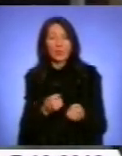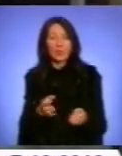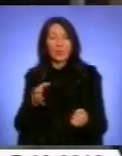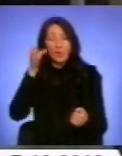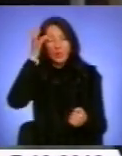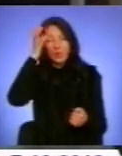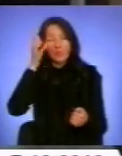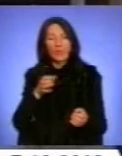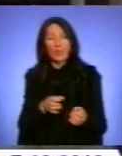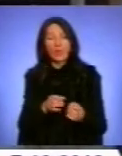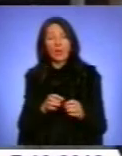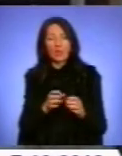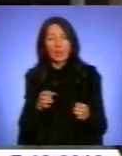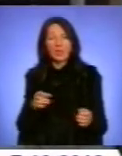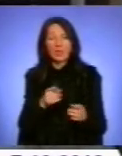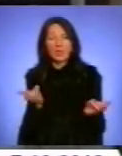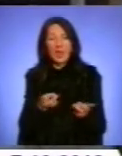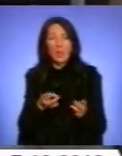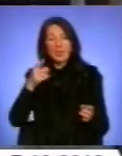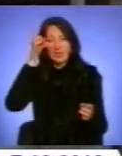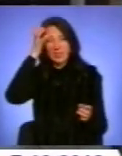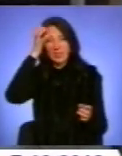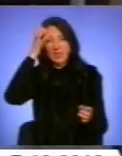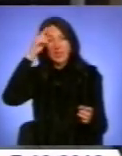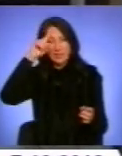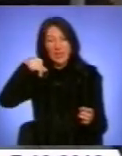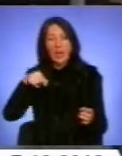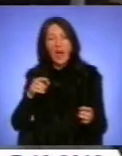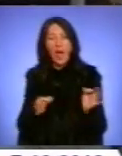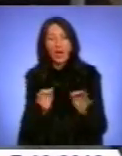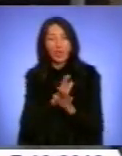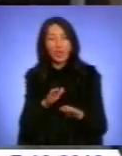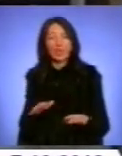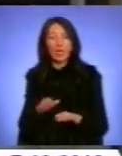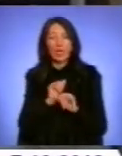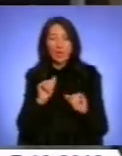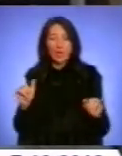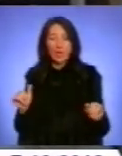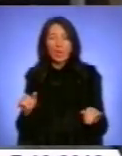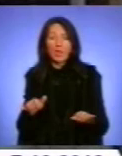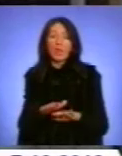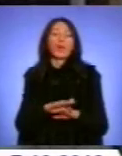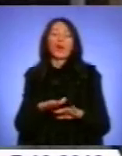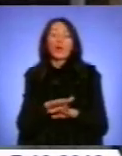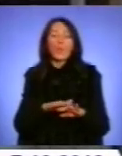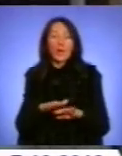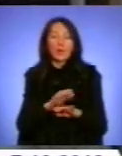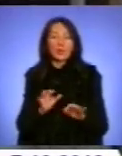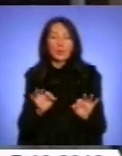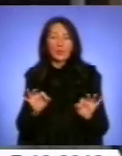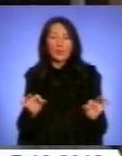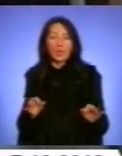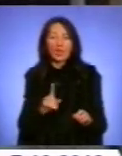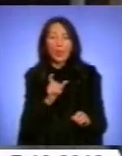що треба знання екологічні нести в маси, тоді щоб люди краще розуміли і